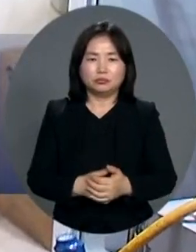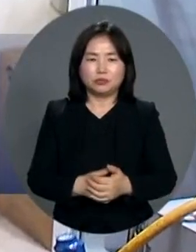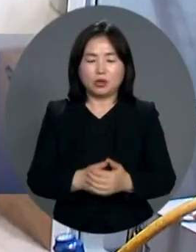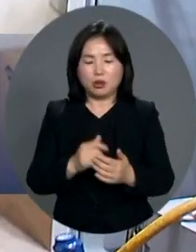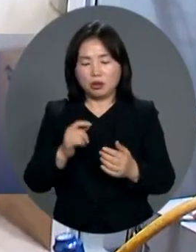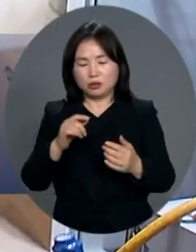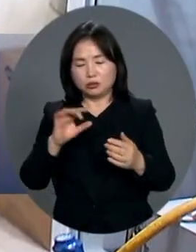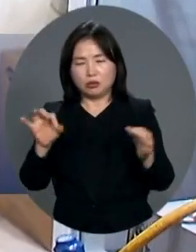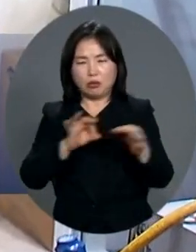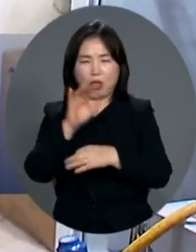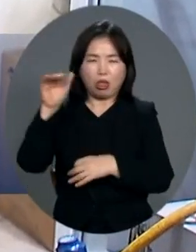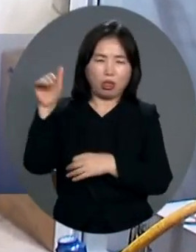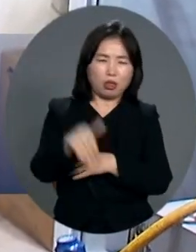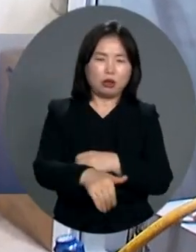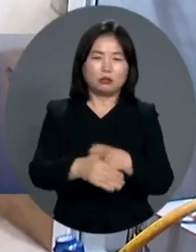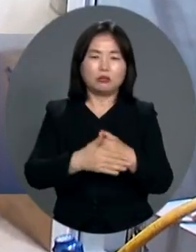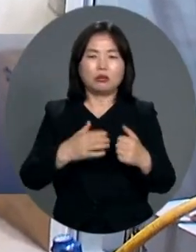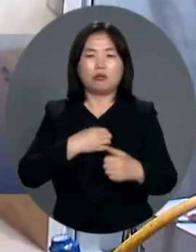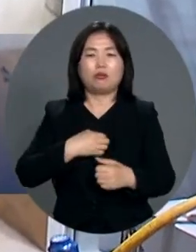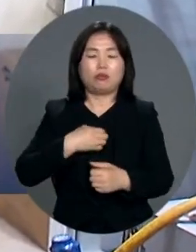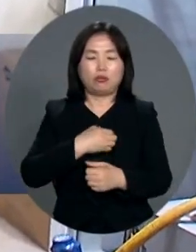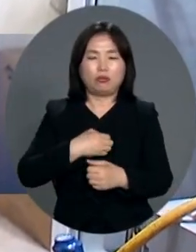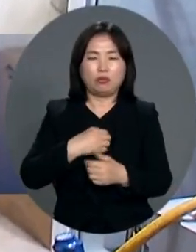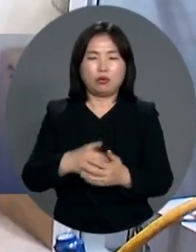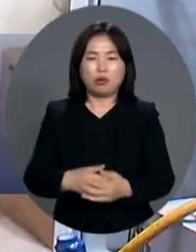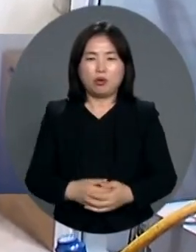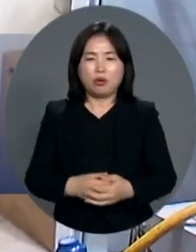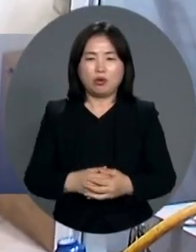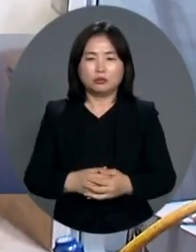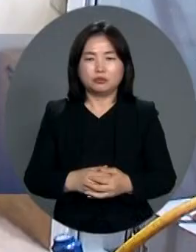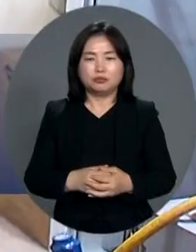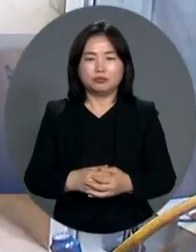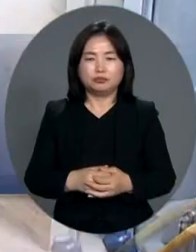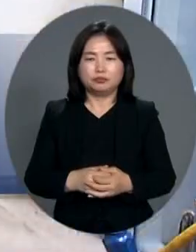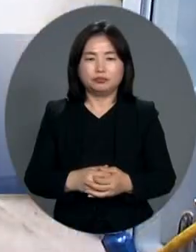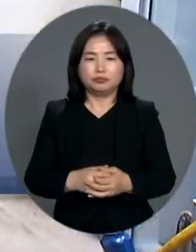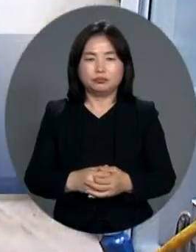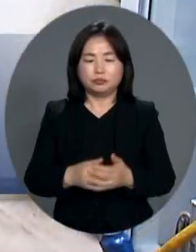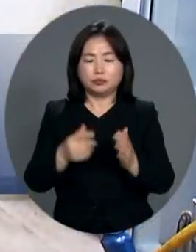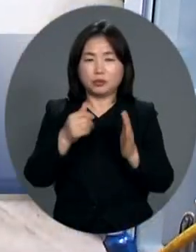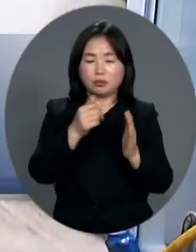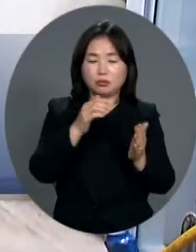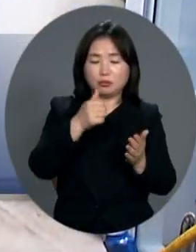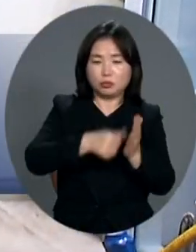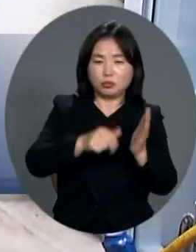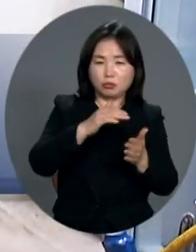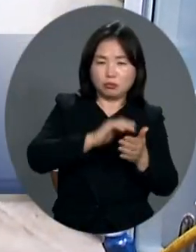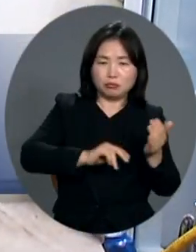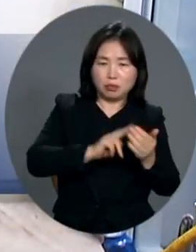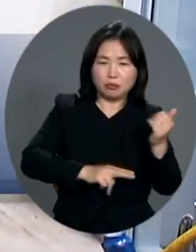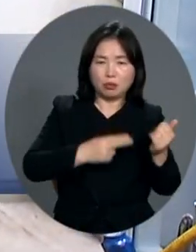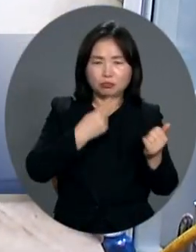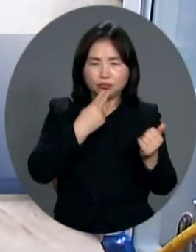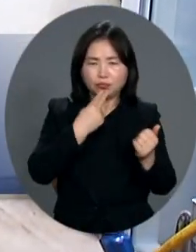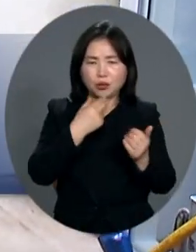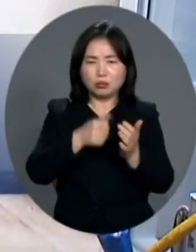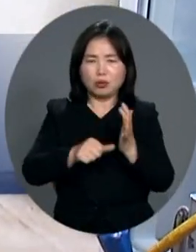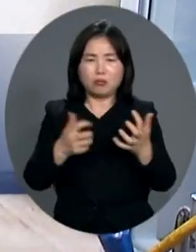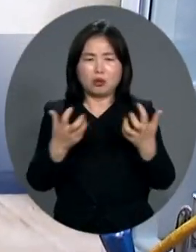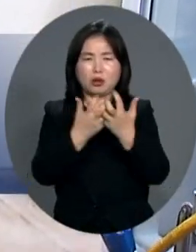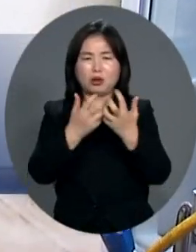다운됐어 지금. 그래서 걱정이라니까 지금 전체적으로 걱정이 지금. 나가지를 않고 물건을 놔둘 데가